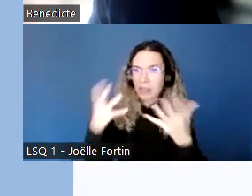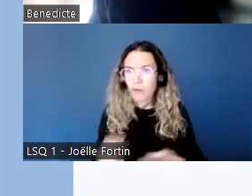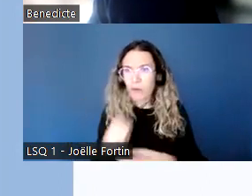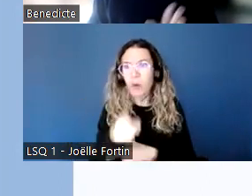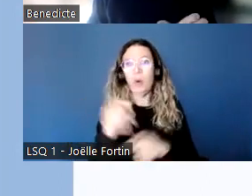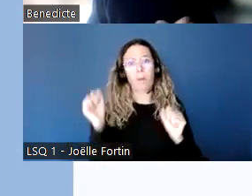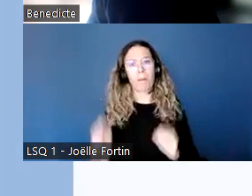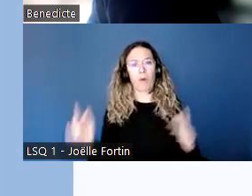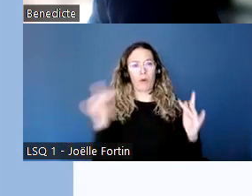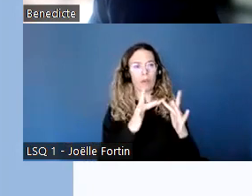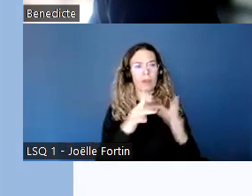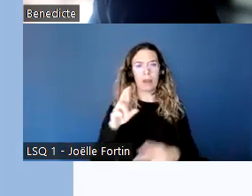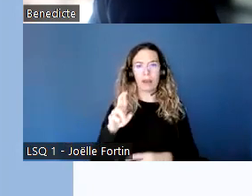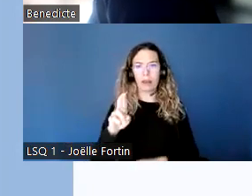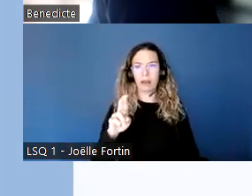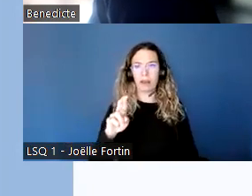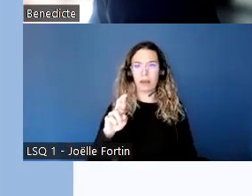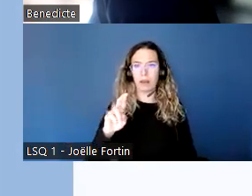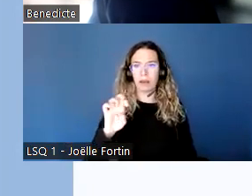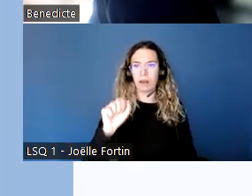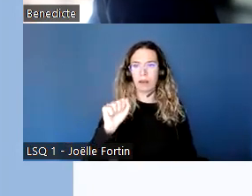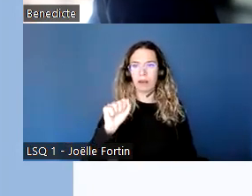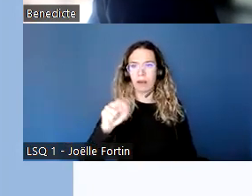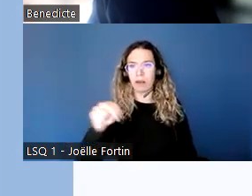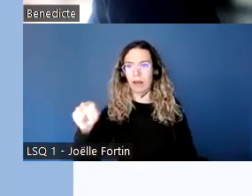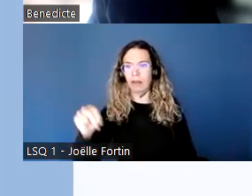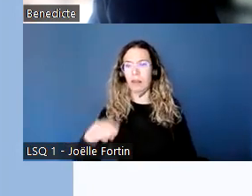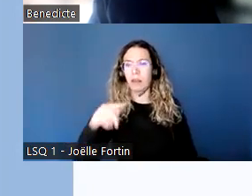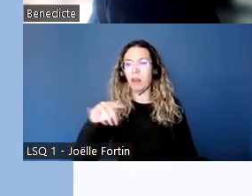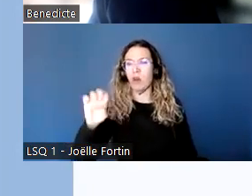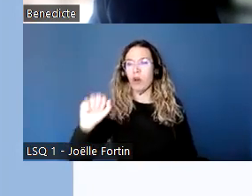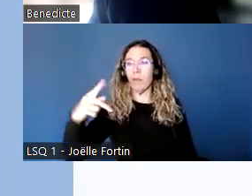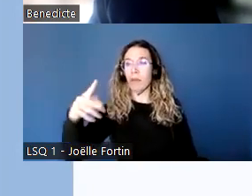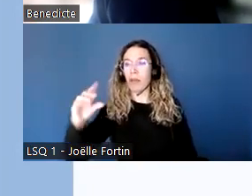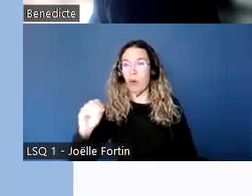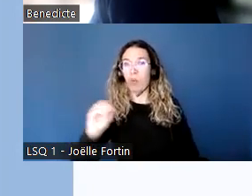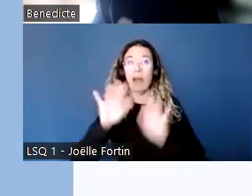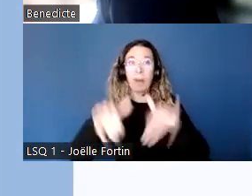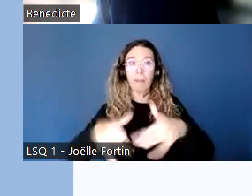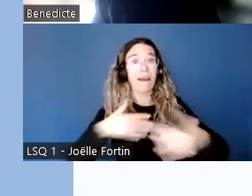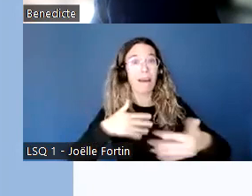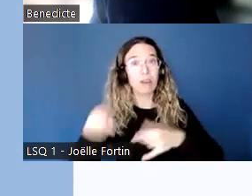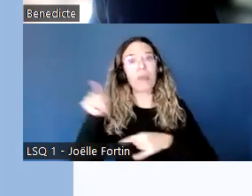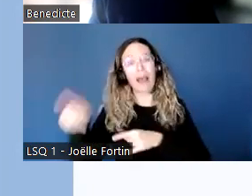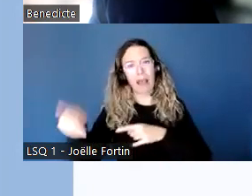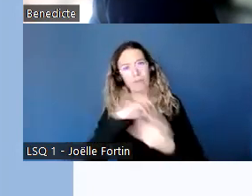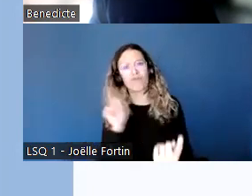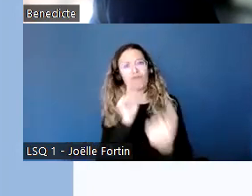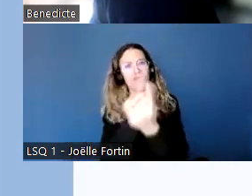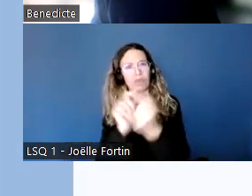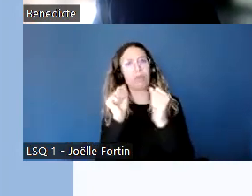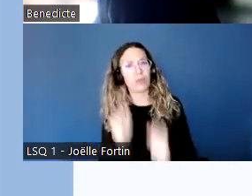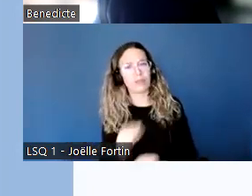à contacter Rayanne au PMAO directement après le webinaire et puis elle pourra organiser une